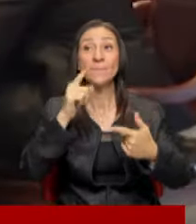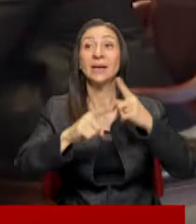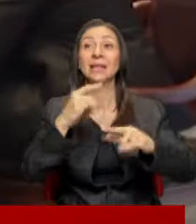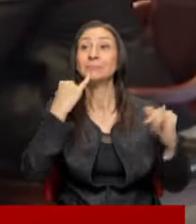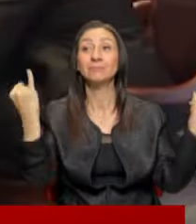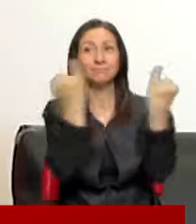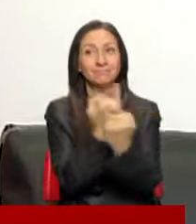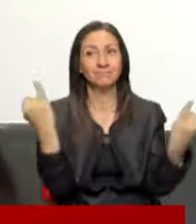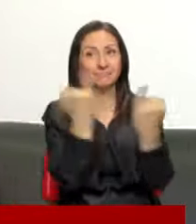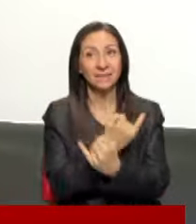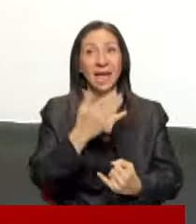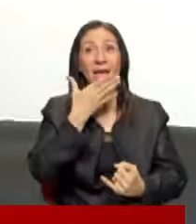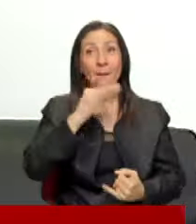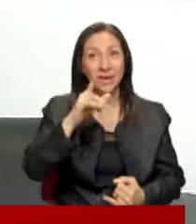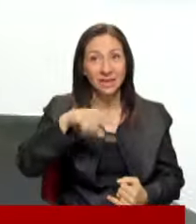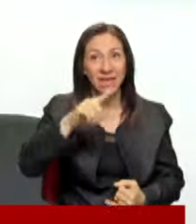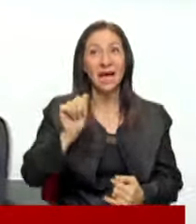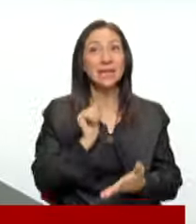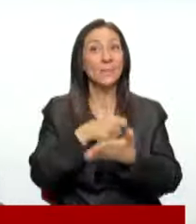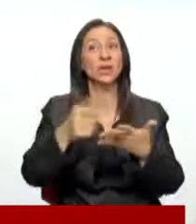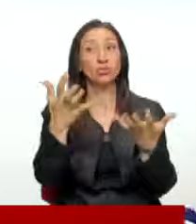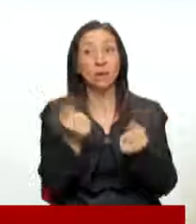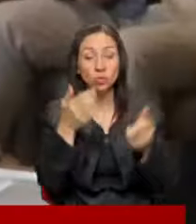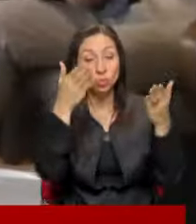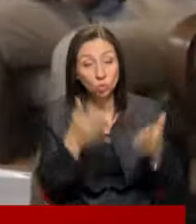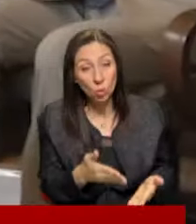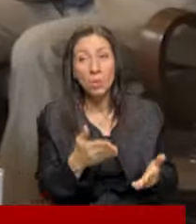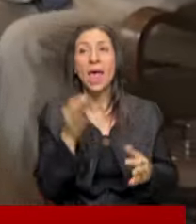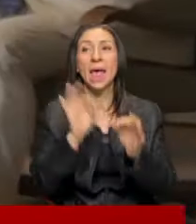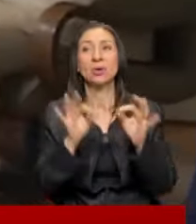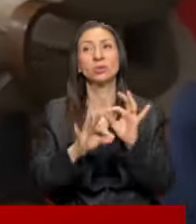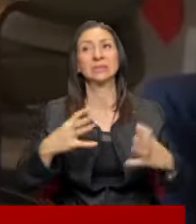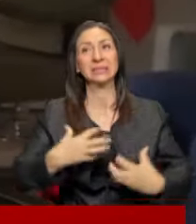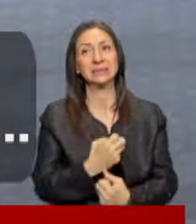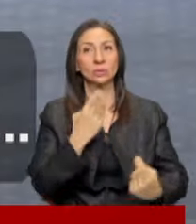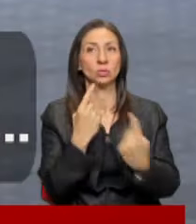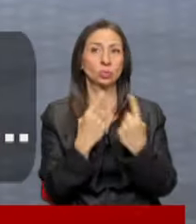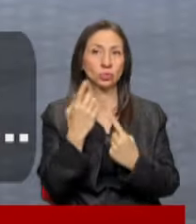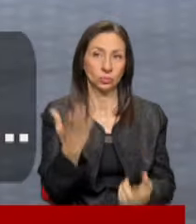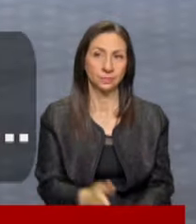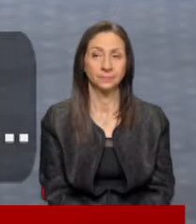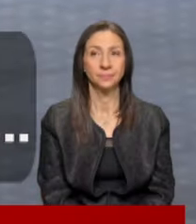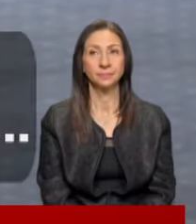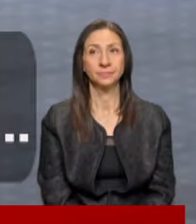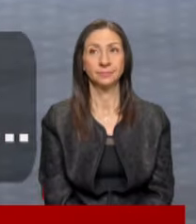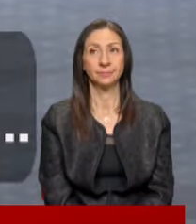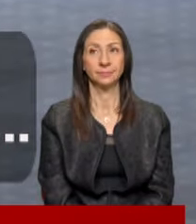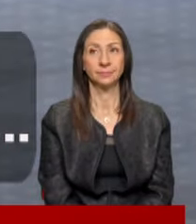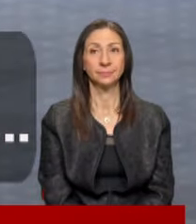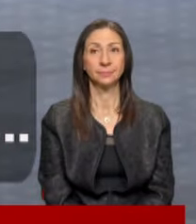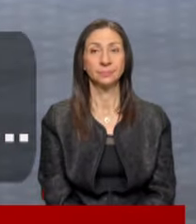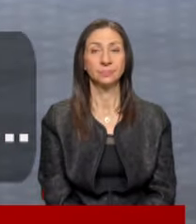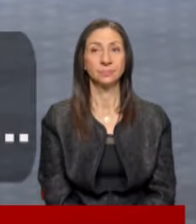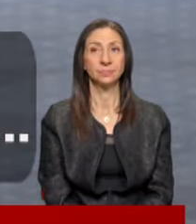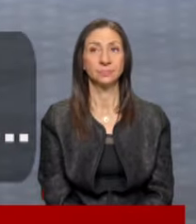arası bayramlaşmada emeklinin asgari ücretlinin durumu ekonomik kriz konuşuldu Sayın Cumhurbaşkanımız defalarca ifade